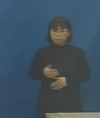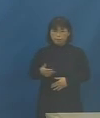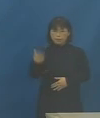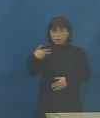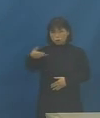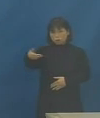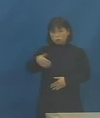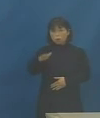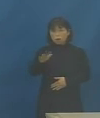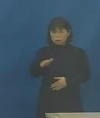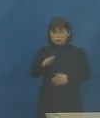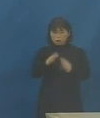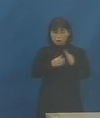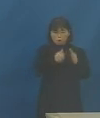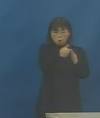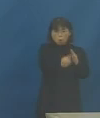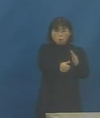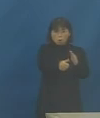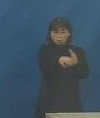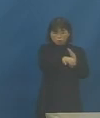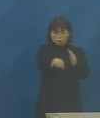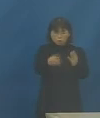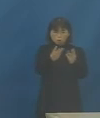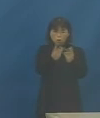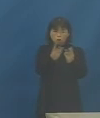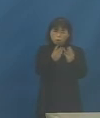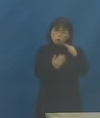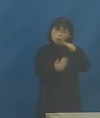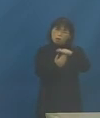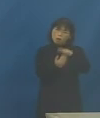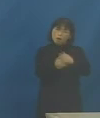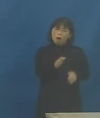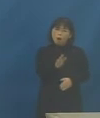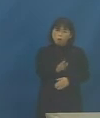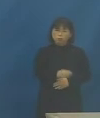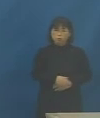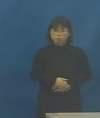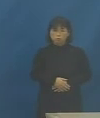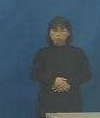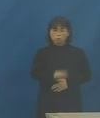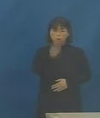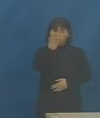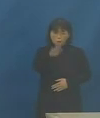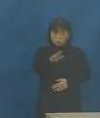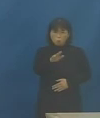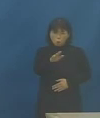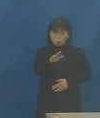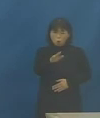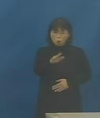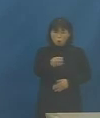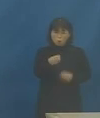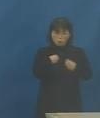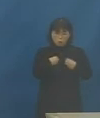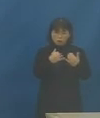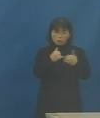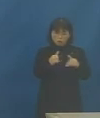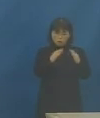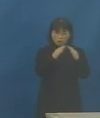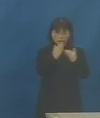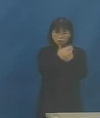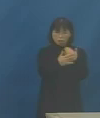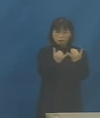訪問看護ステーションの数も限られてますのでまぁ今後さらに増えていく場合にそこはオーバーフローしてくる